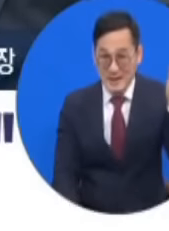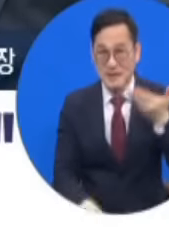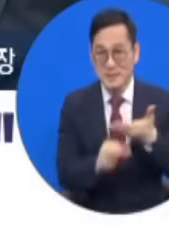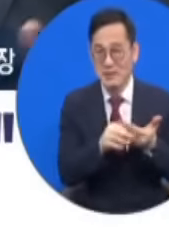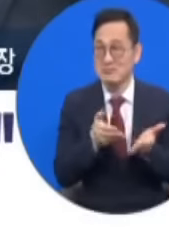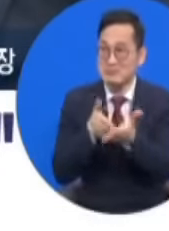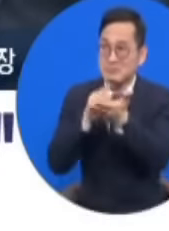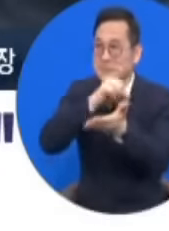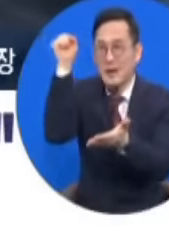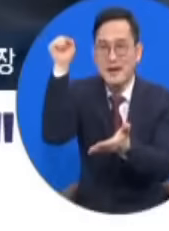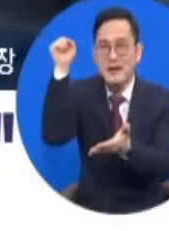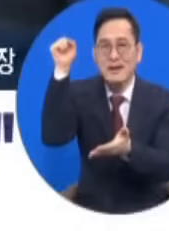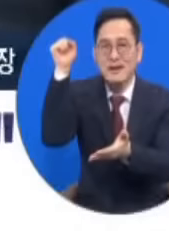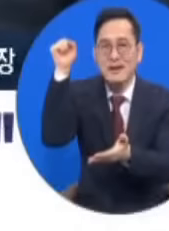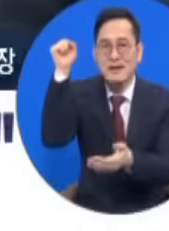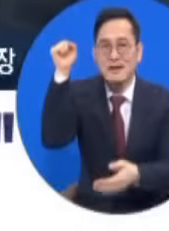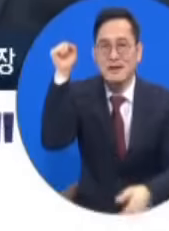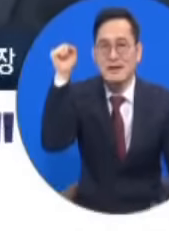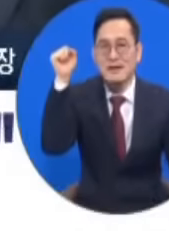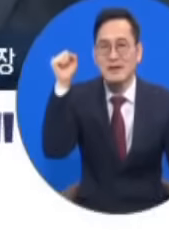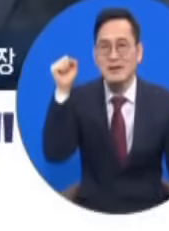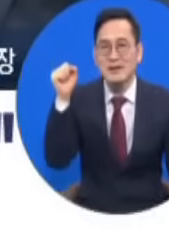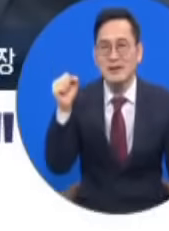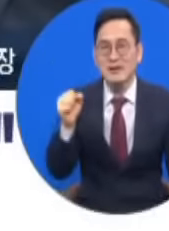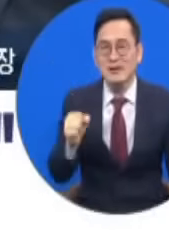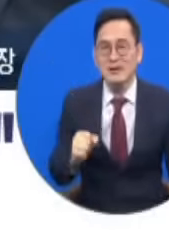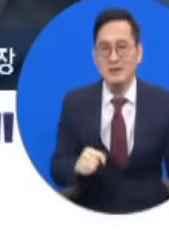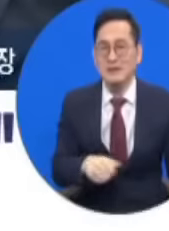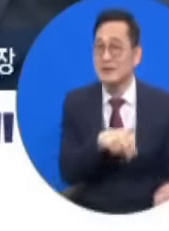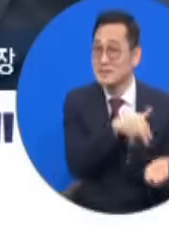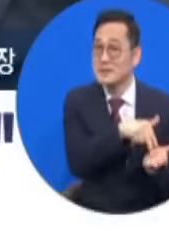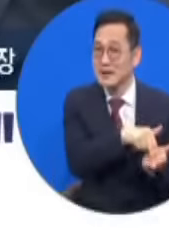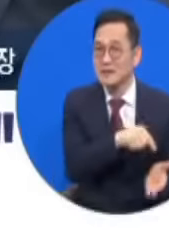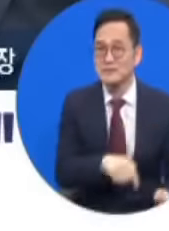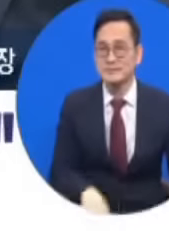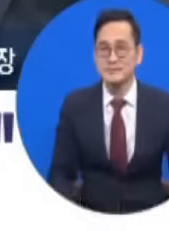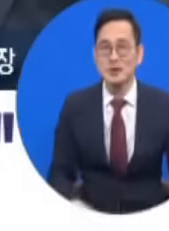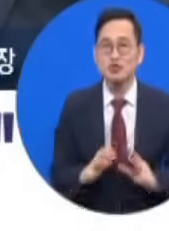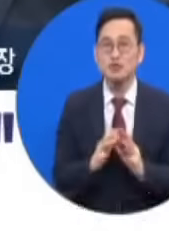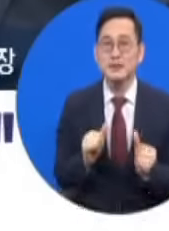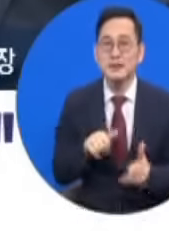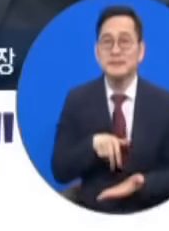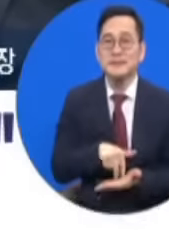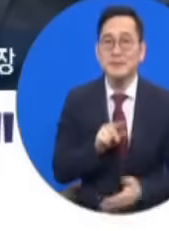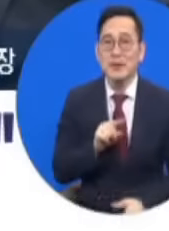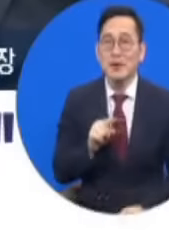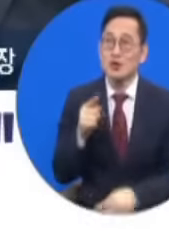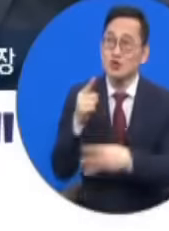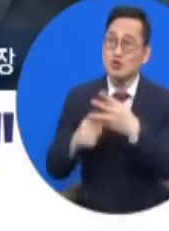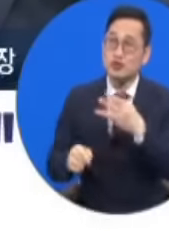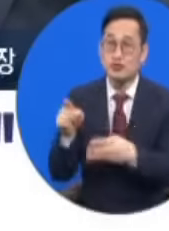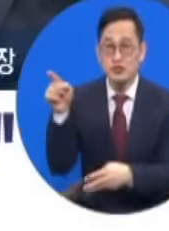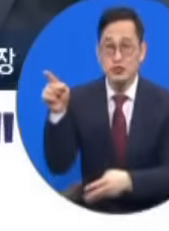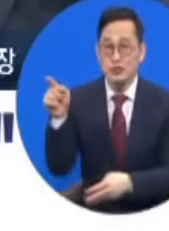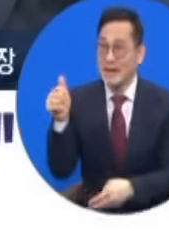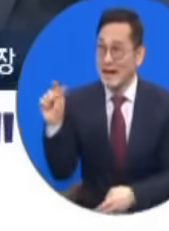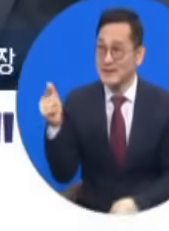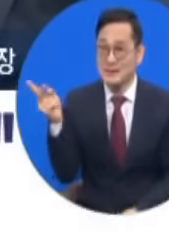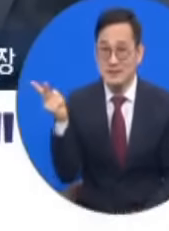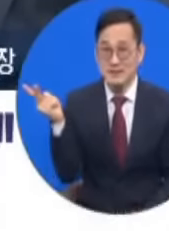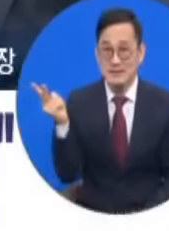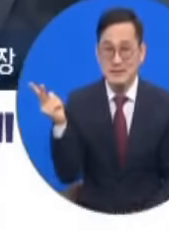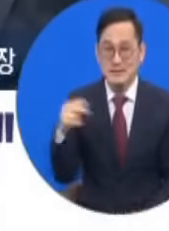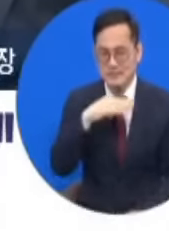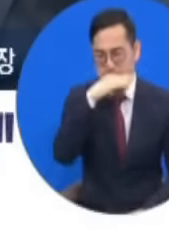말씀한 건데 적어도 이번 선거에서 국민들의 가장 중요한 정서 중에 하나는 윤석열 정부나 한동훈 위원장이 그렇게